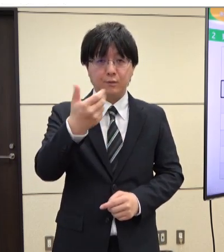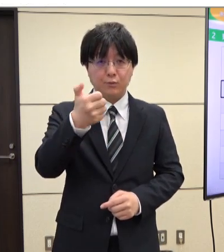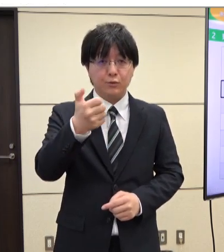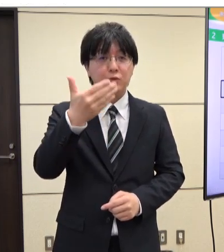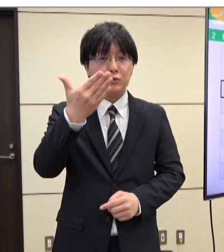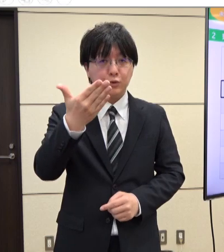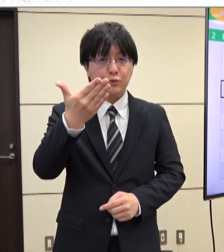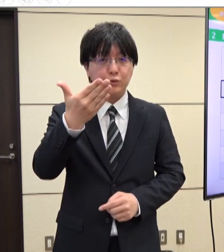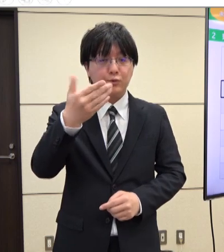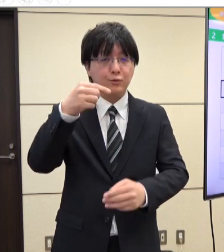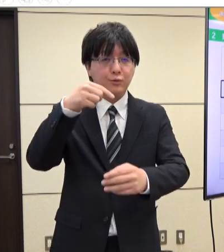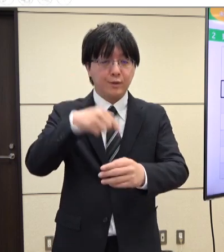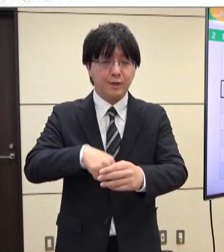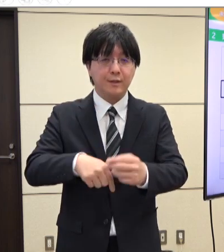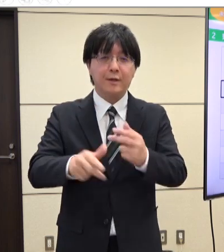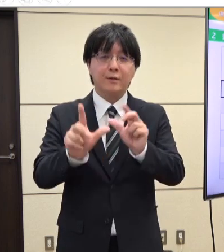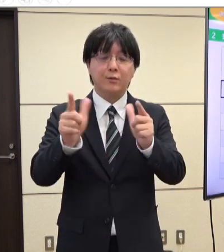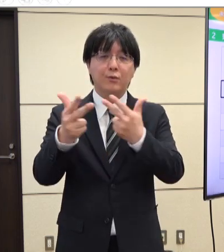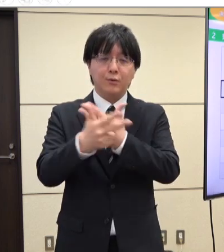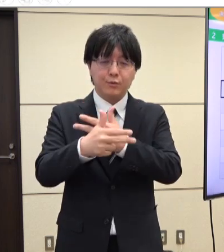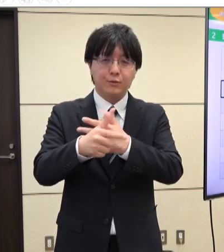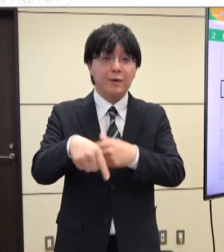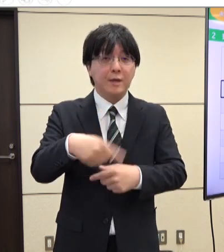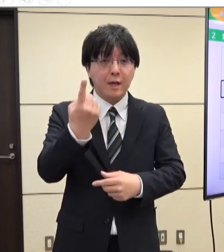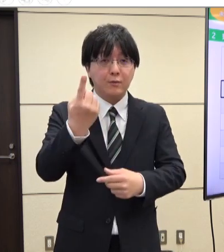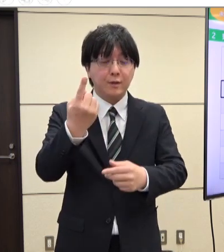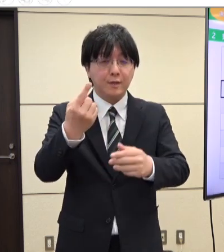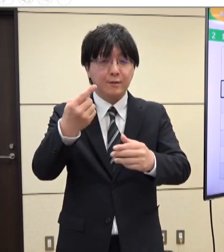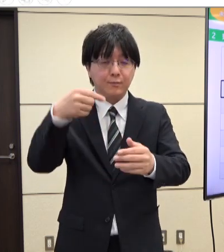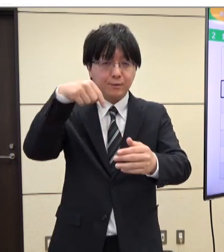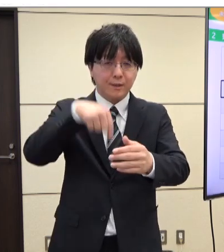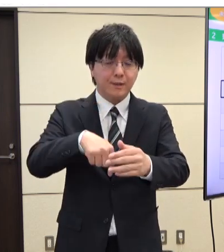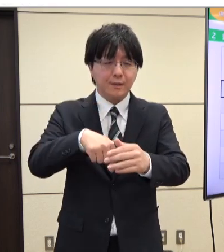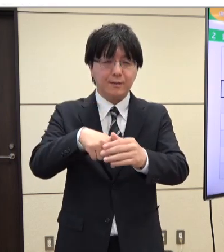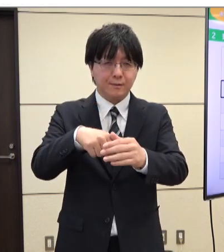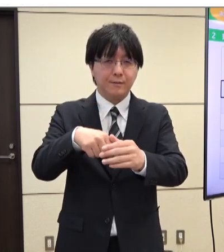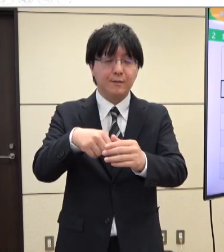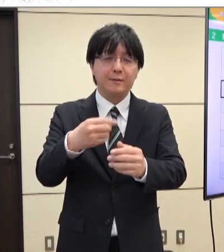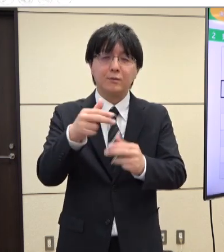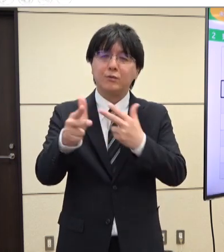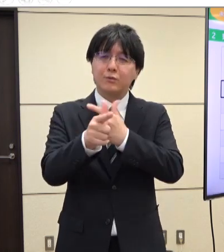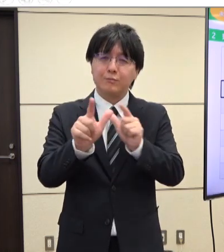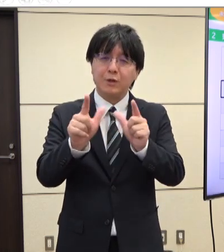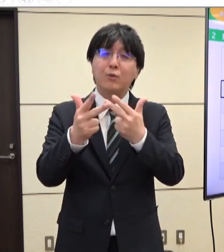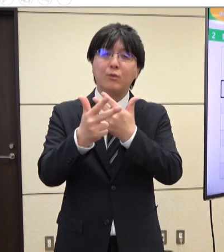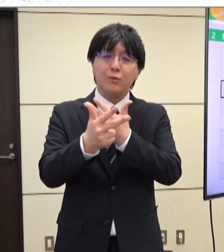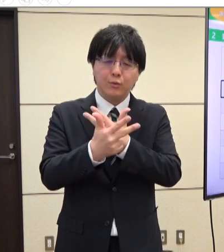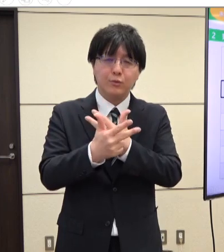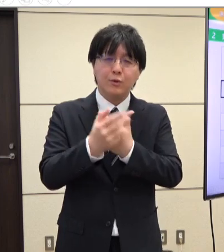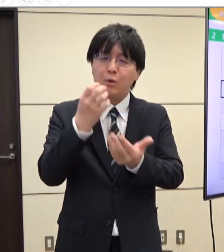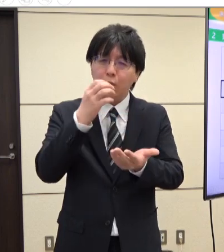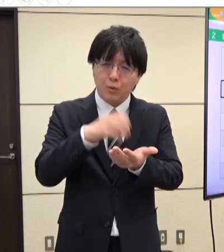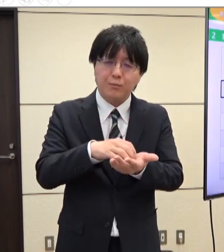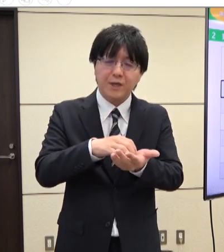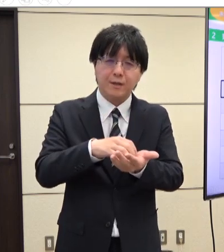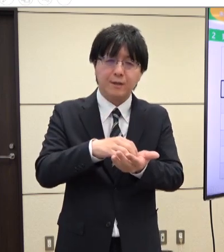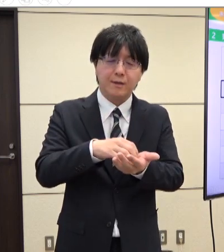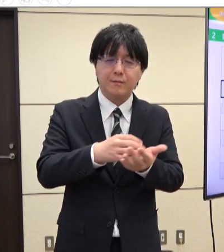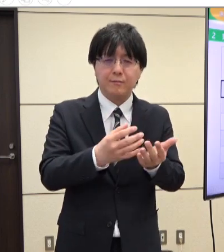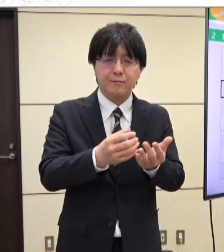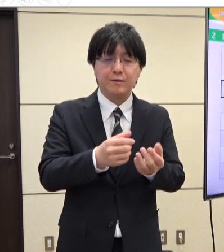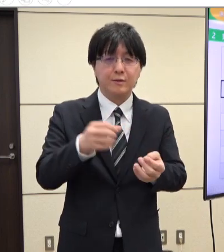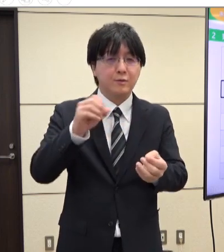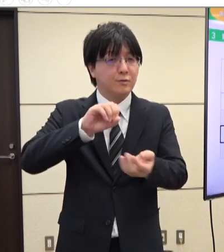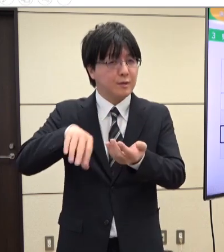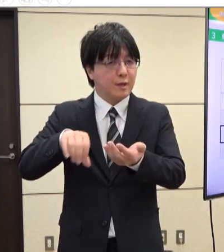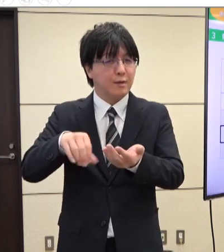259市のうちに、まあ、全部100以内に入っているんでおしなべて多いんですけども、県との中では福島市が一番多いという